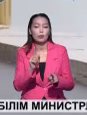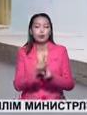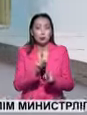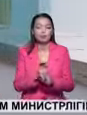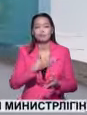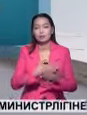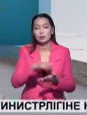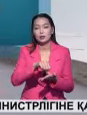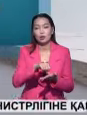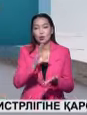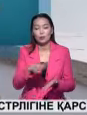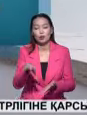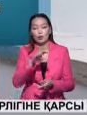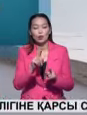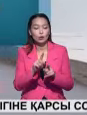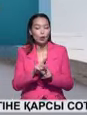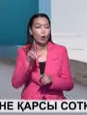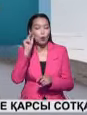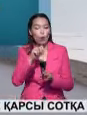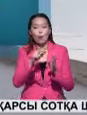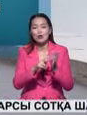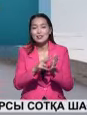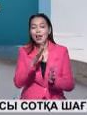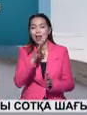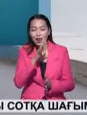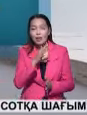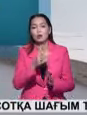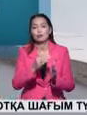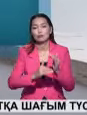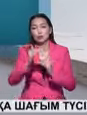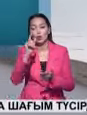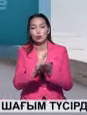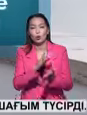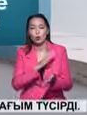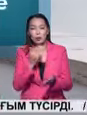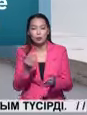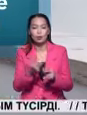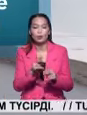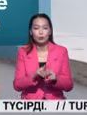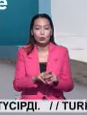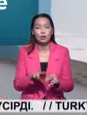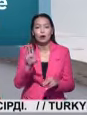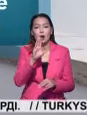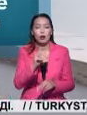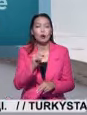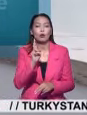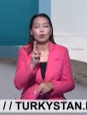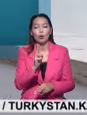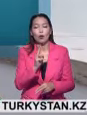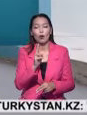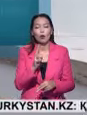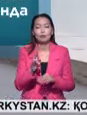қатысады. Қатысушылардың жасы 18-ден жоғары болуы тиіс. Сот шешімі бойынша іс-әрекетке қабілетсіз деп танылғандар мен